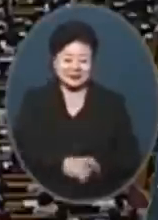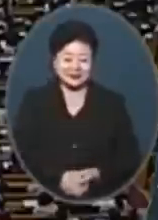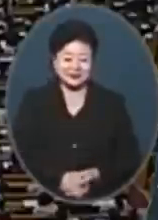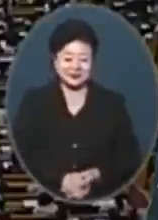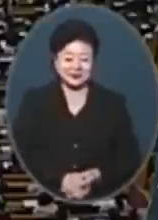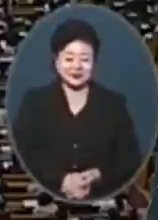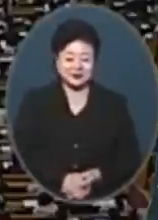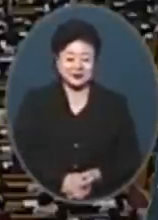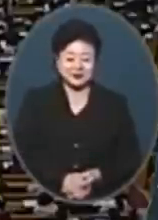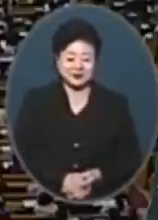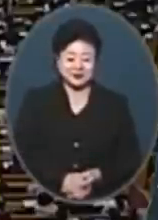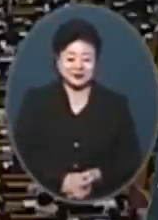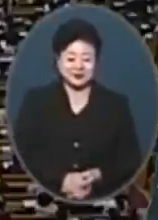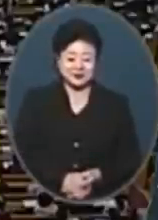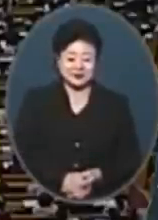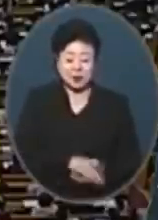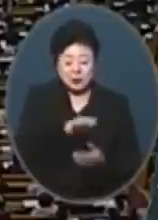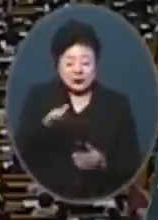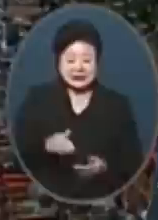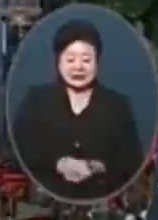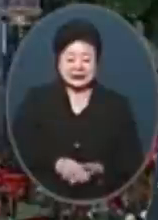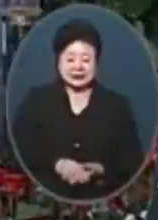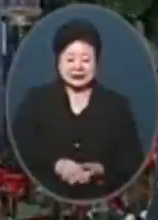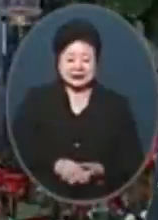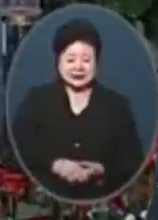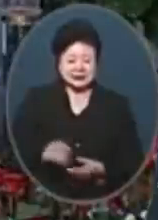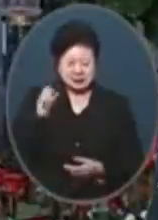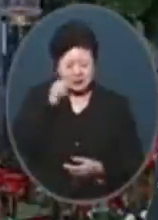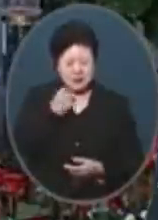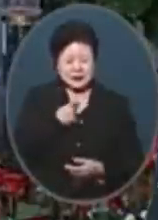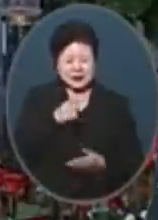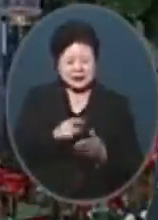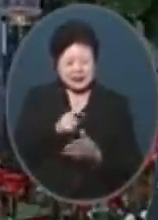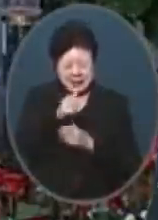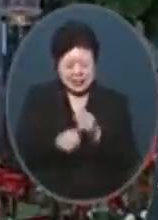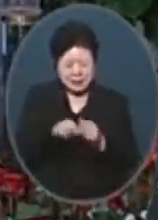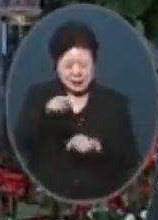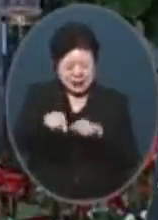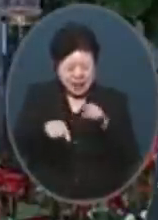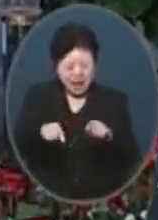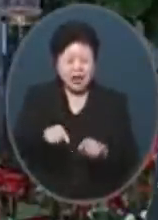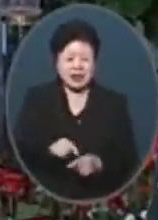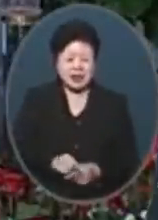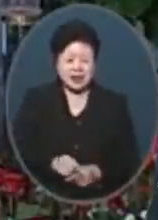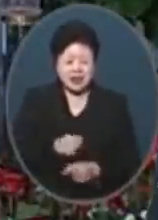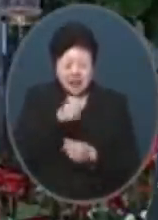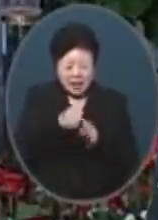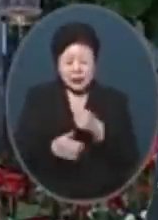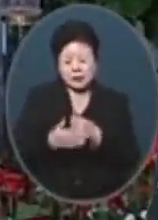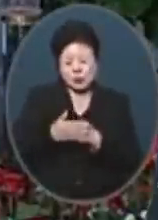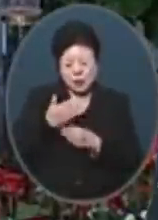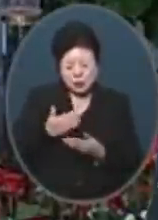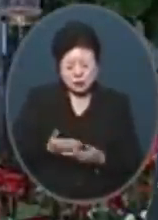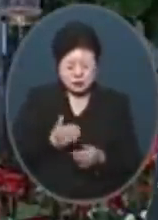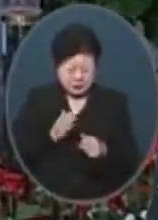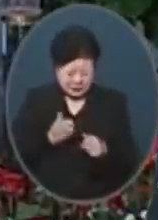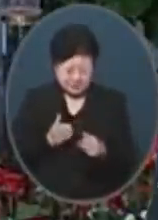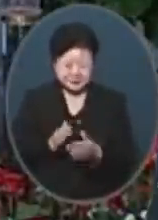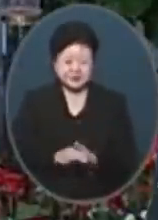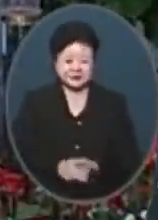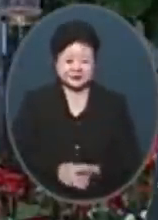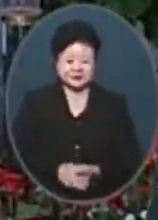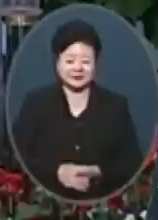있다. 우리는 시련을 만날 때 하나님께 나아가 그의 도우심을 구해야 된다고 말합니다.